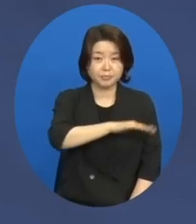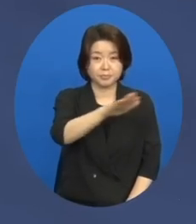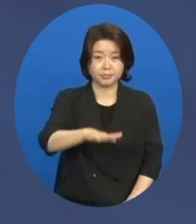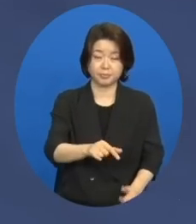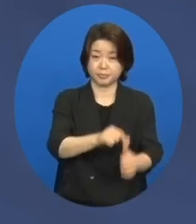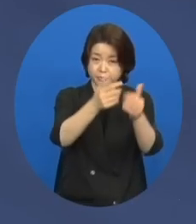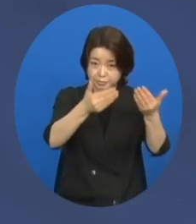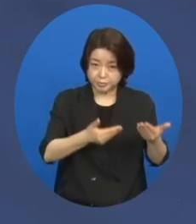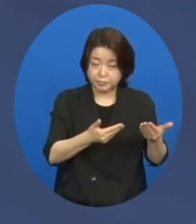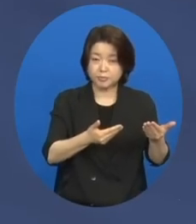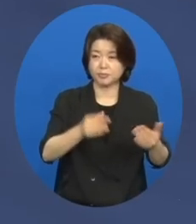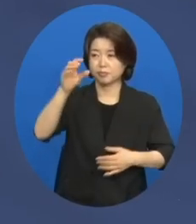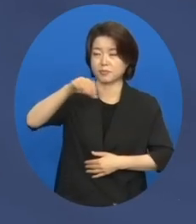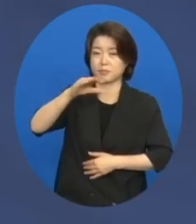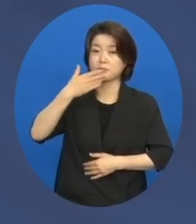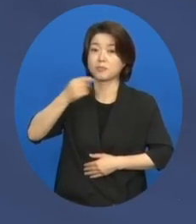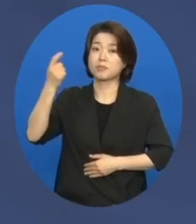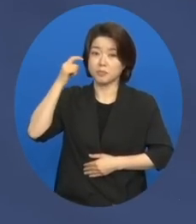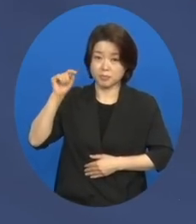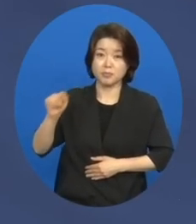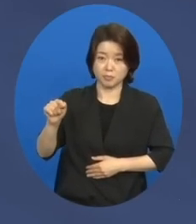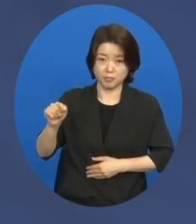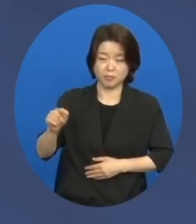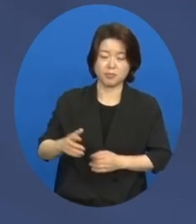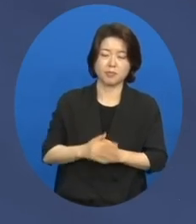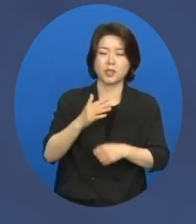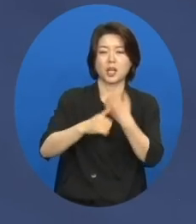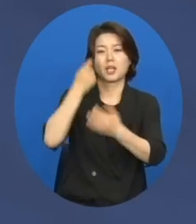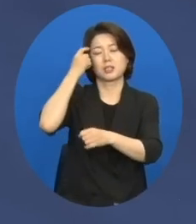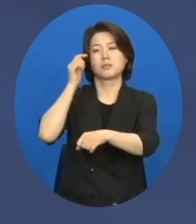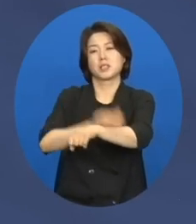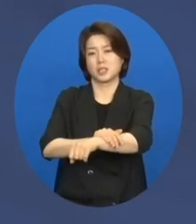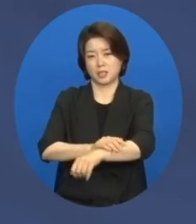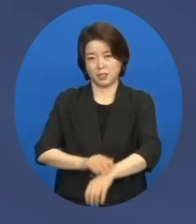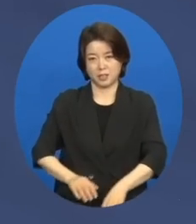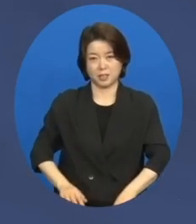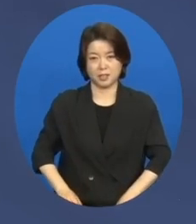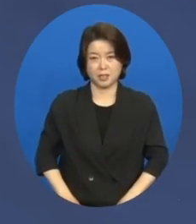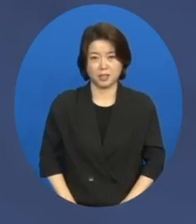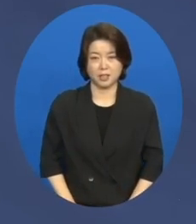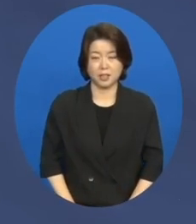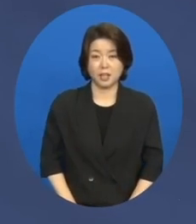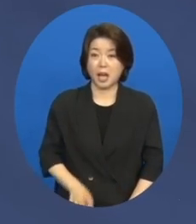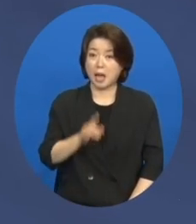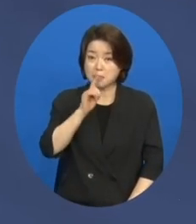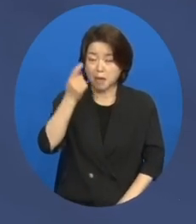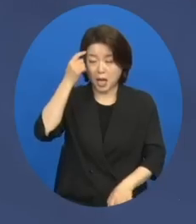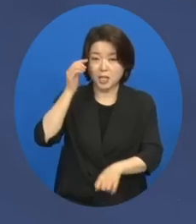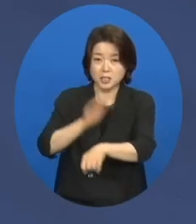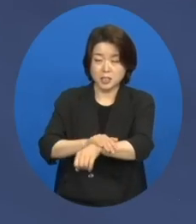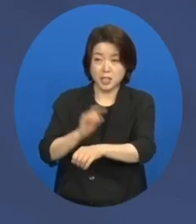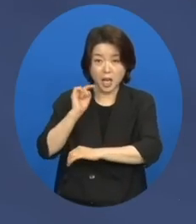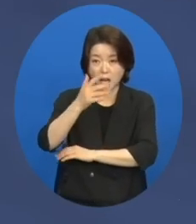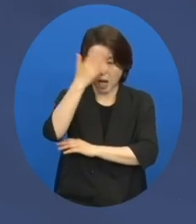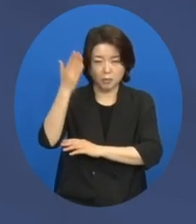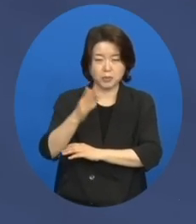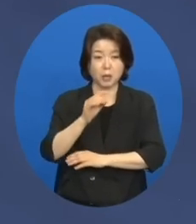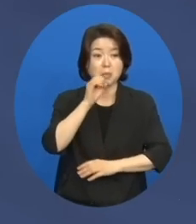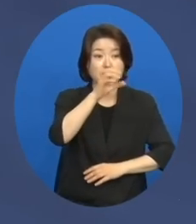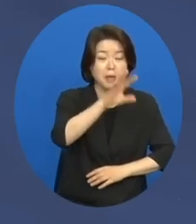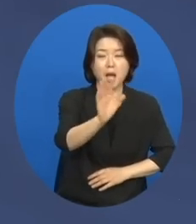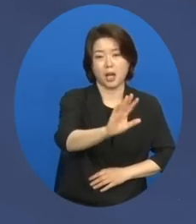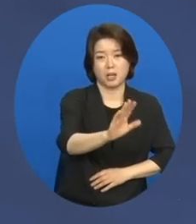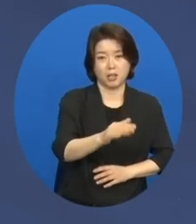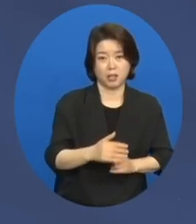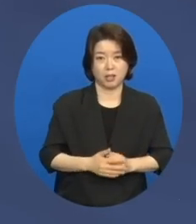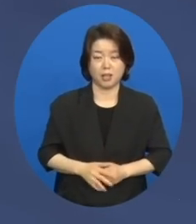구원하신 십자가의 복음이야말로 하나님의 지혜이기에 그래서 말과 지혜의 아름다운 것으로 아니하였나니 내가